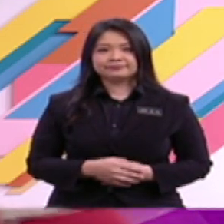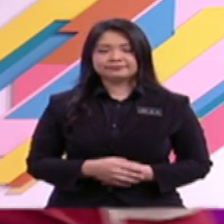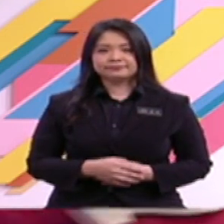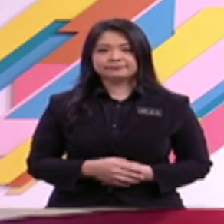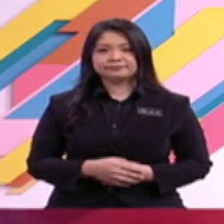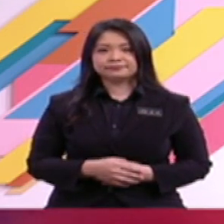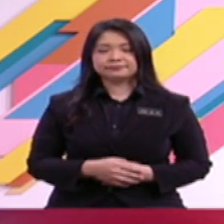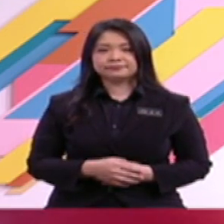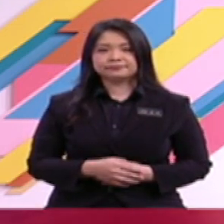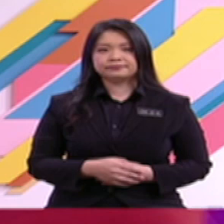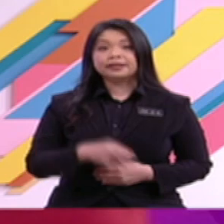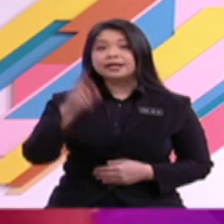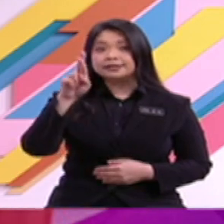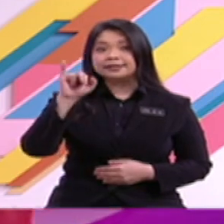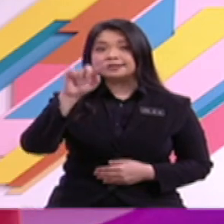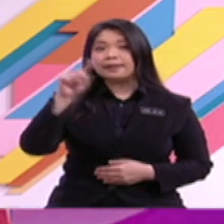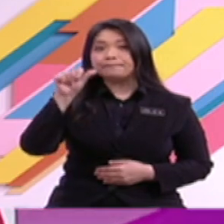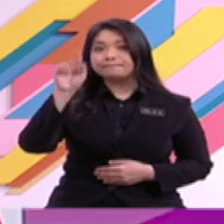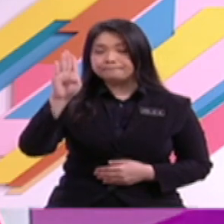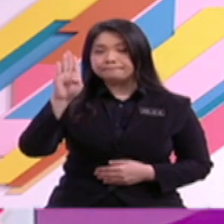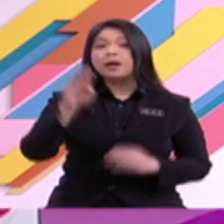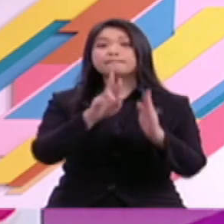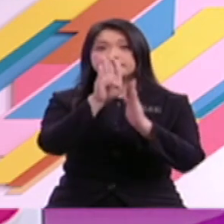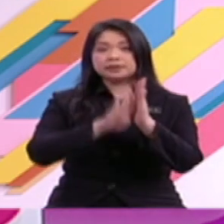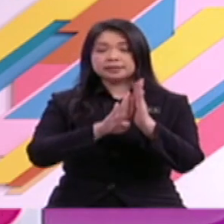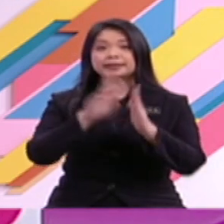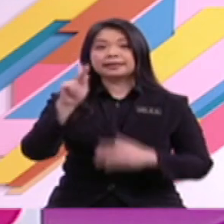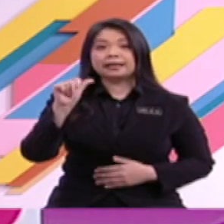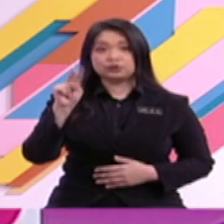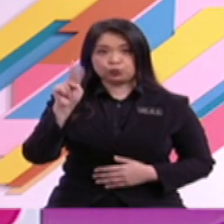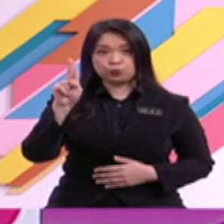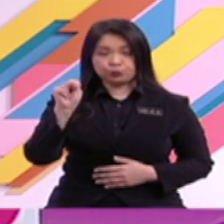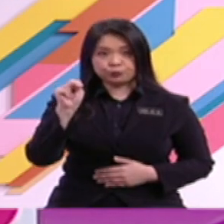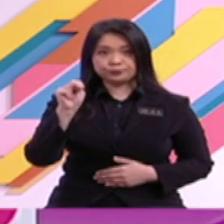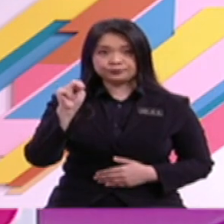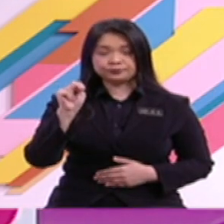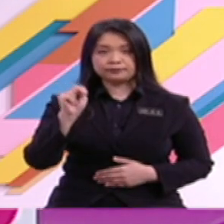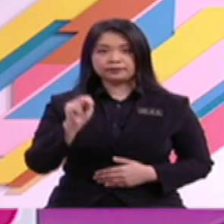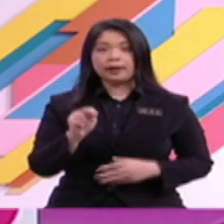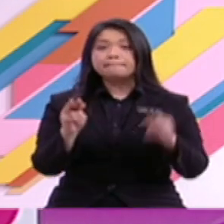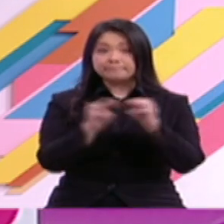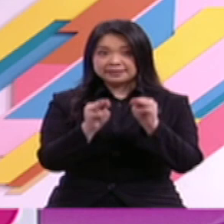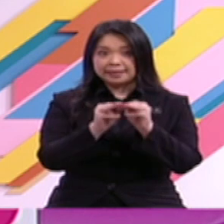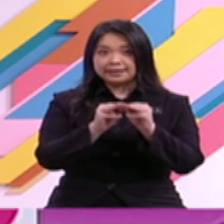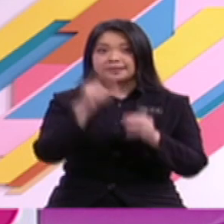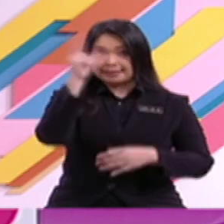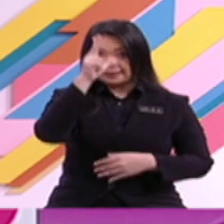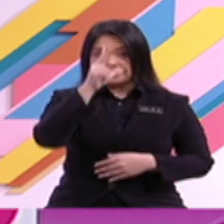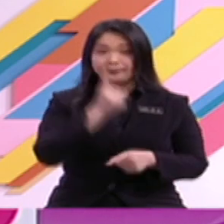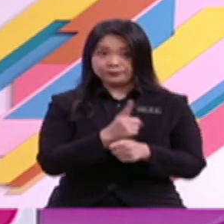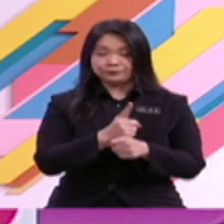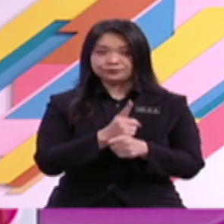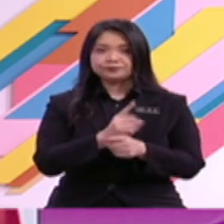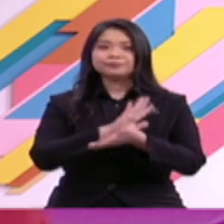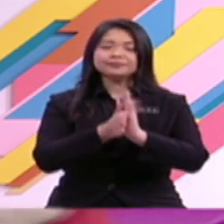oke zat berkanun ia bertanya Gita tengok pt.mbk Yuni macam kerajaan lah kancil